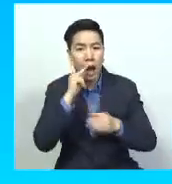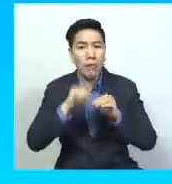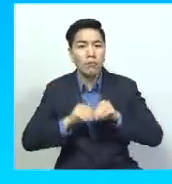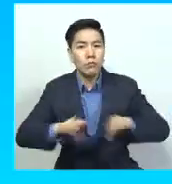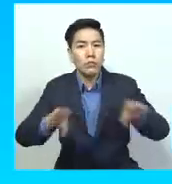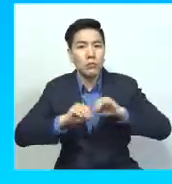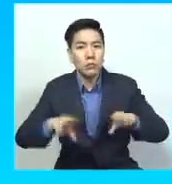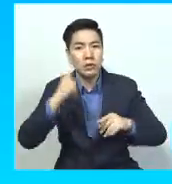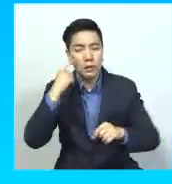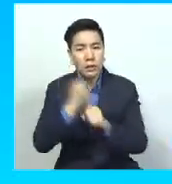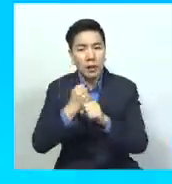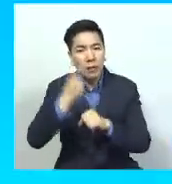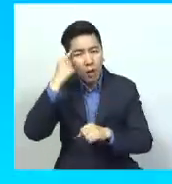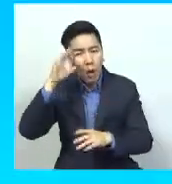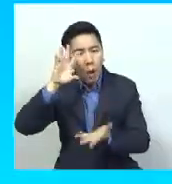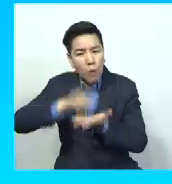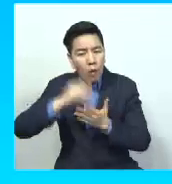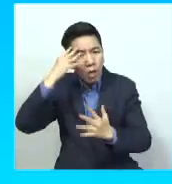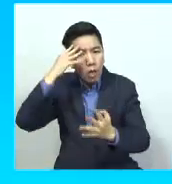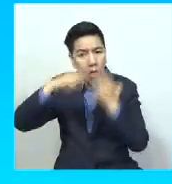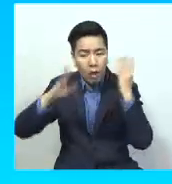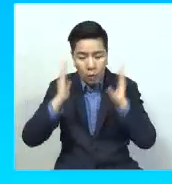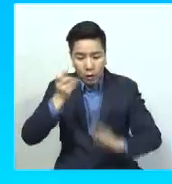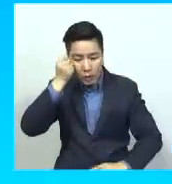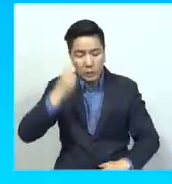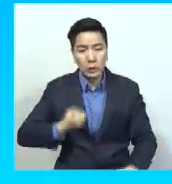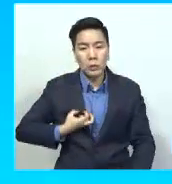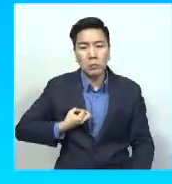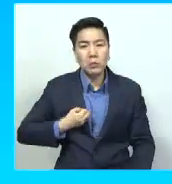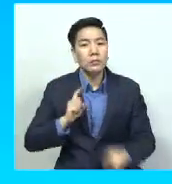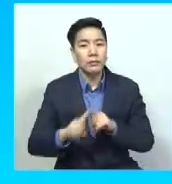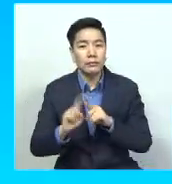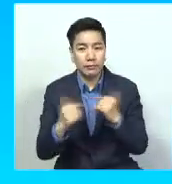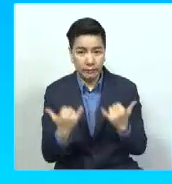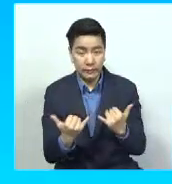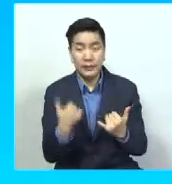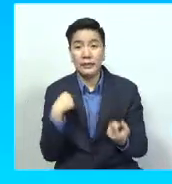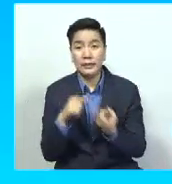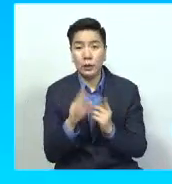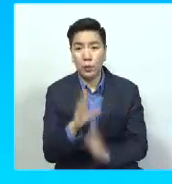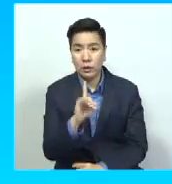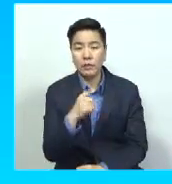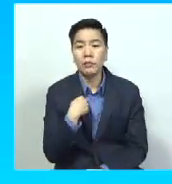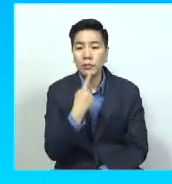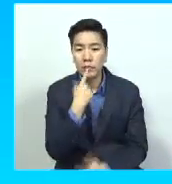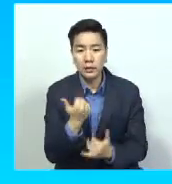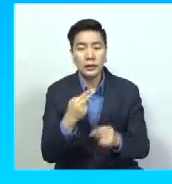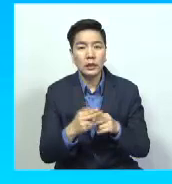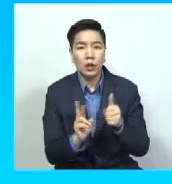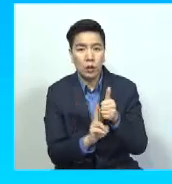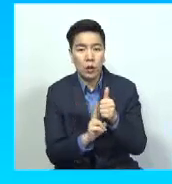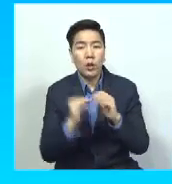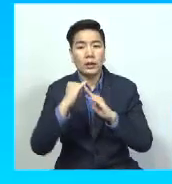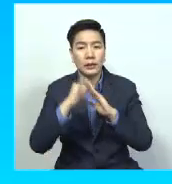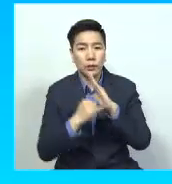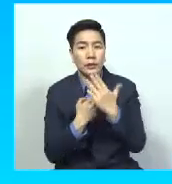ผยแพร่ข้อมูลที่คลาดเคลื่อนเพราะว่าอาจจะก่อให้เกิดความตื่นตระหนกได้ค่ะอีกหนึ่งท่านที่ออกมายืนยันก็คือทางร